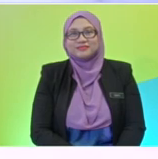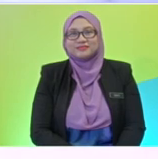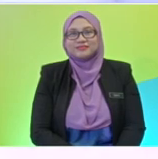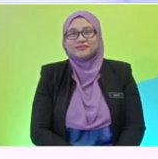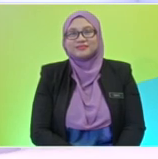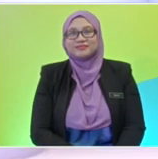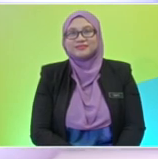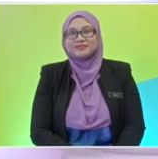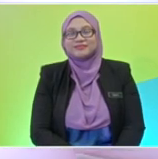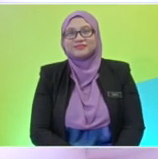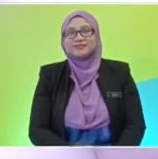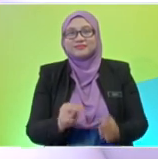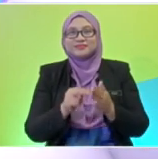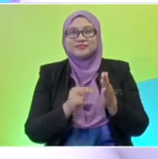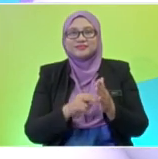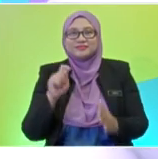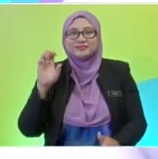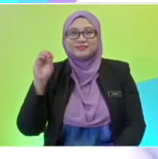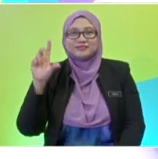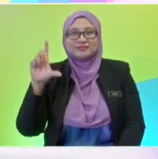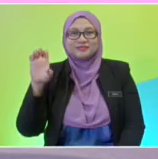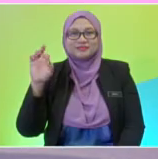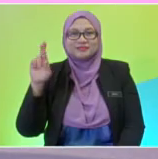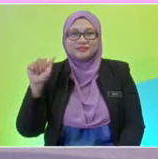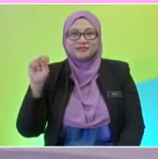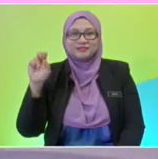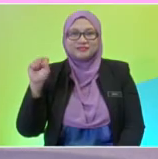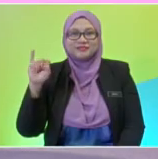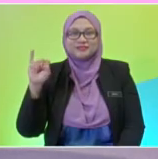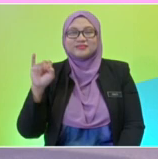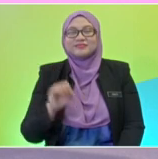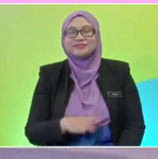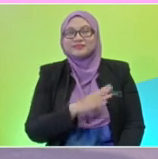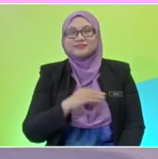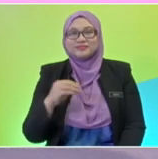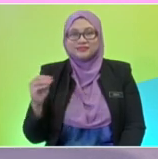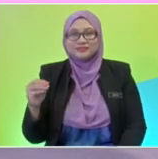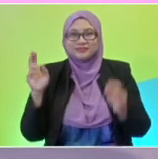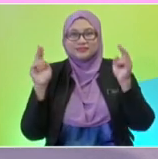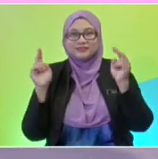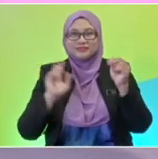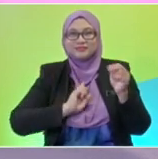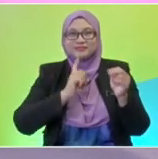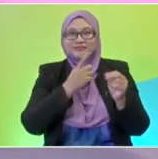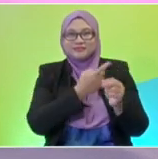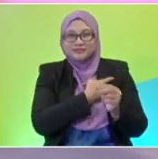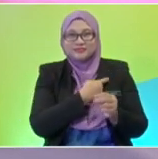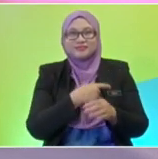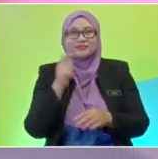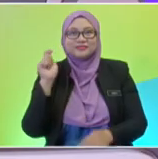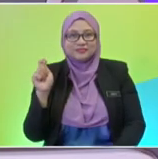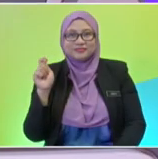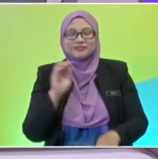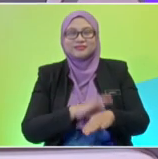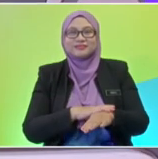Oke nilai toleransi hari ini dan tajuh kita toleransi terhadap ahli keluarga Kenapa kita